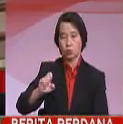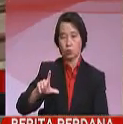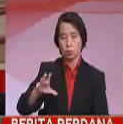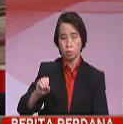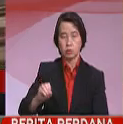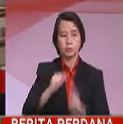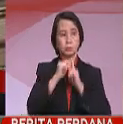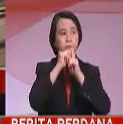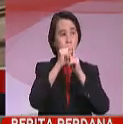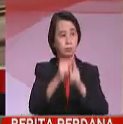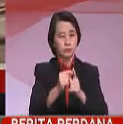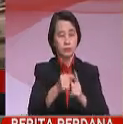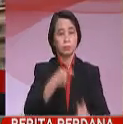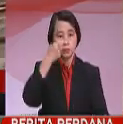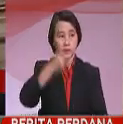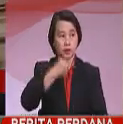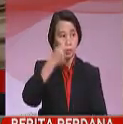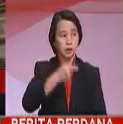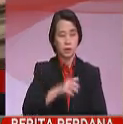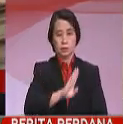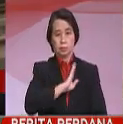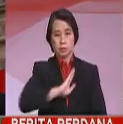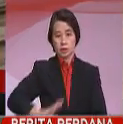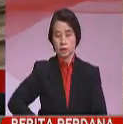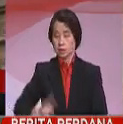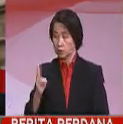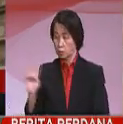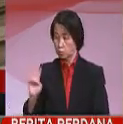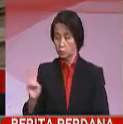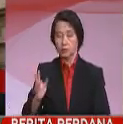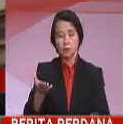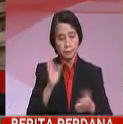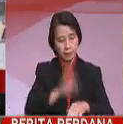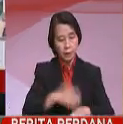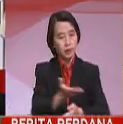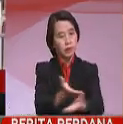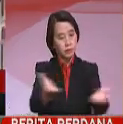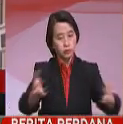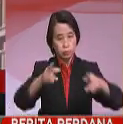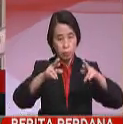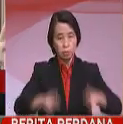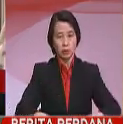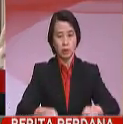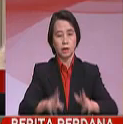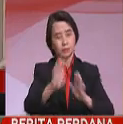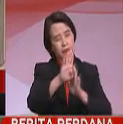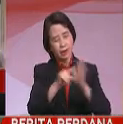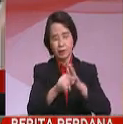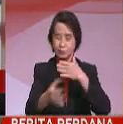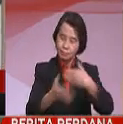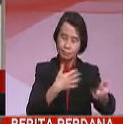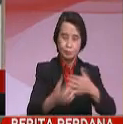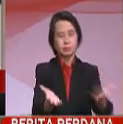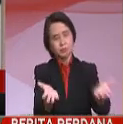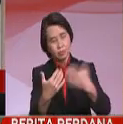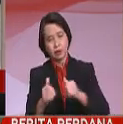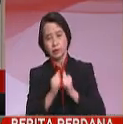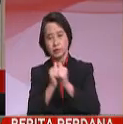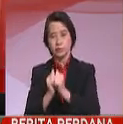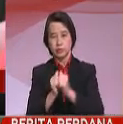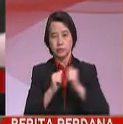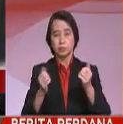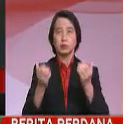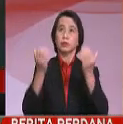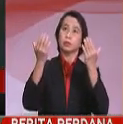Shamsuddin dalam kenyataan rasmi berkata, Baginda Berdua turut mengajak seluruh rakyat tanpa mengira latar belakang untuk bersama